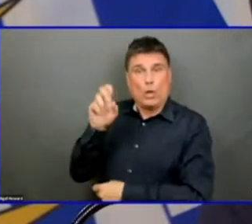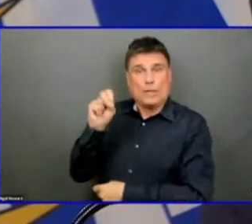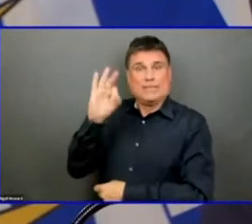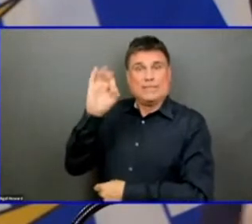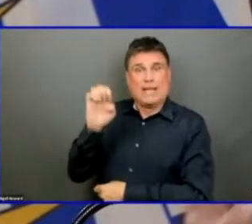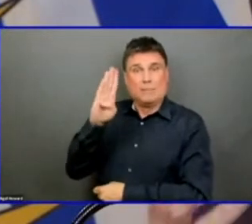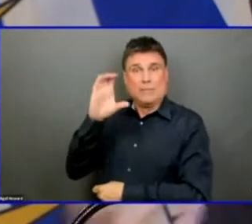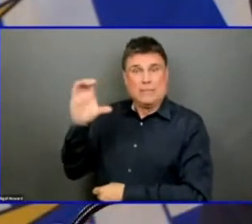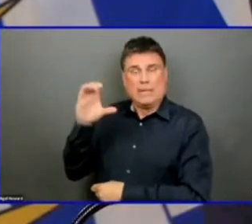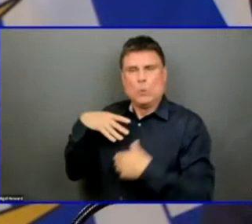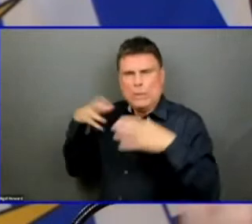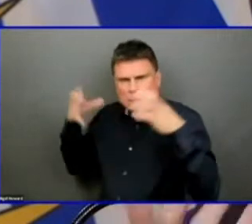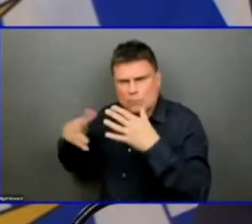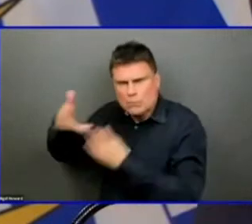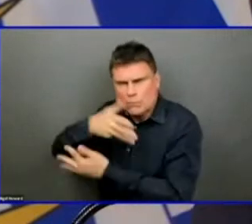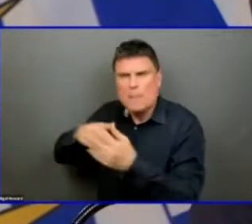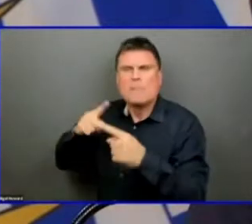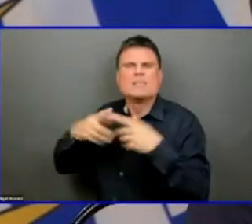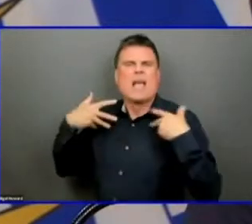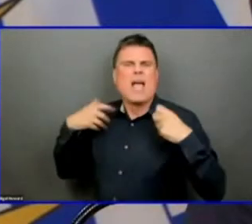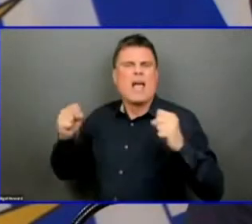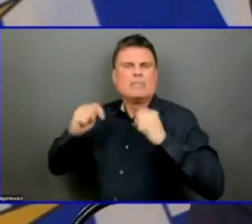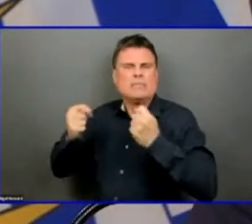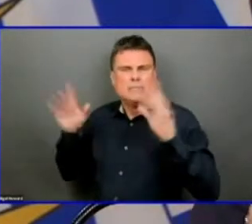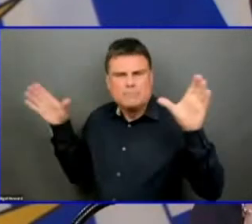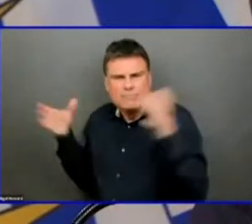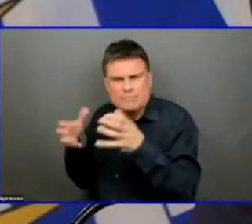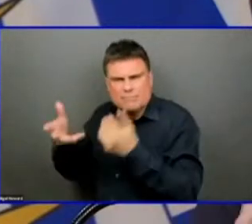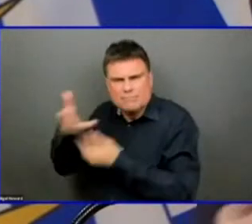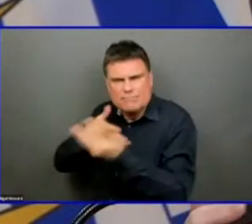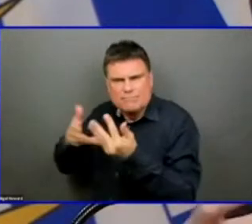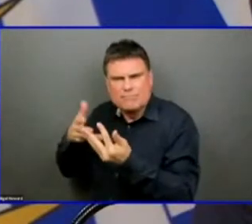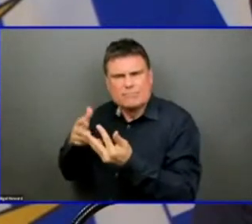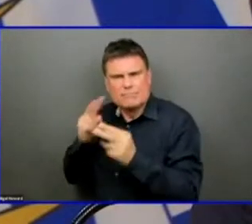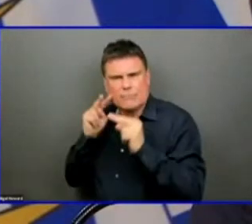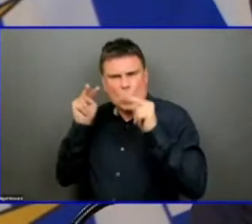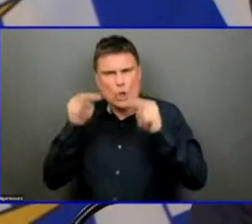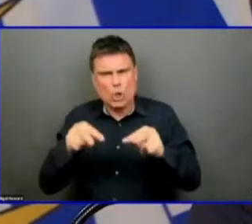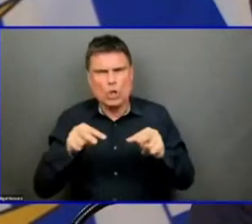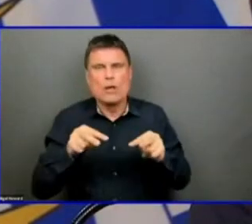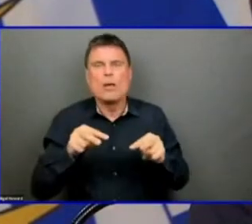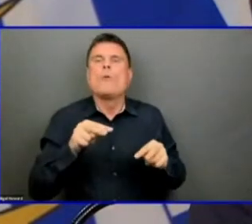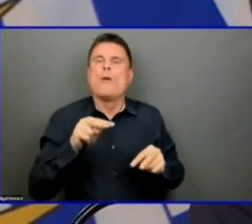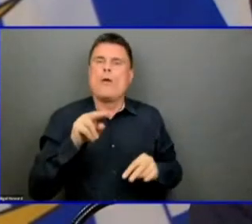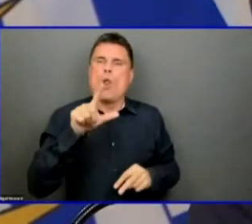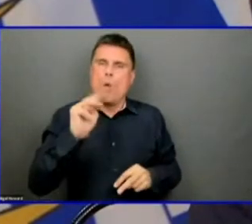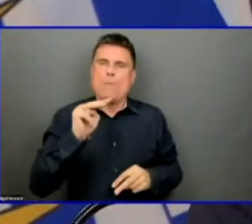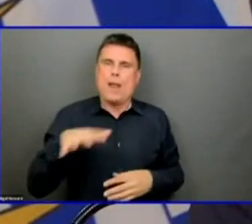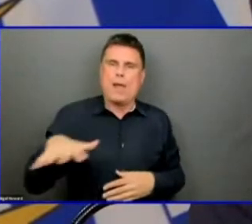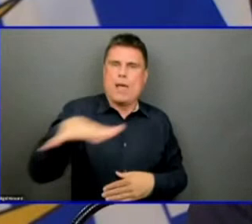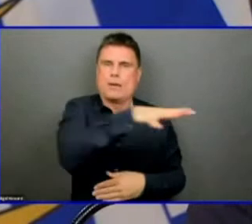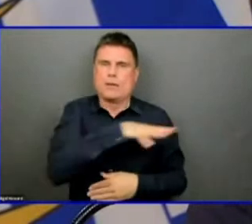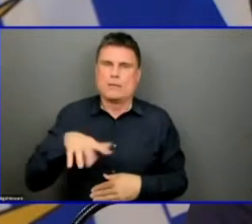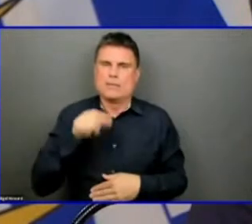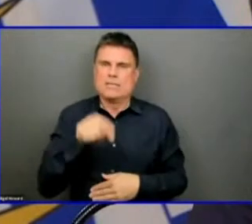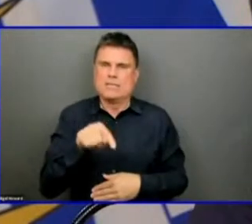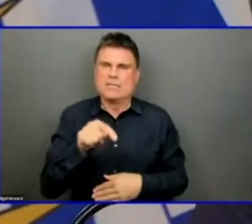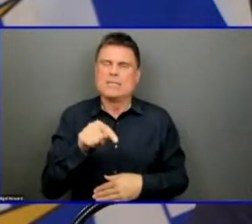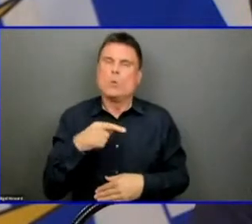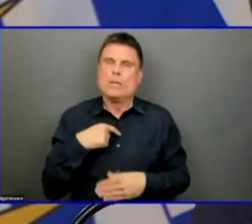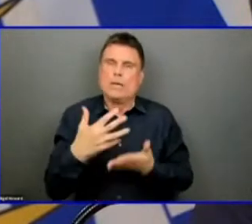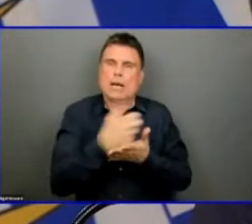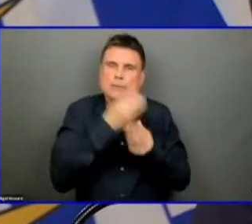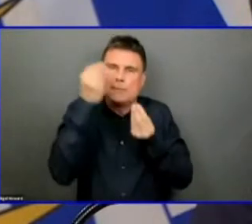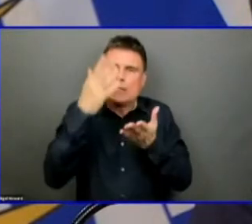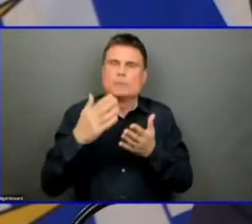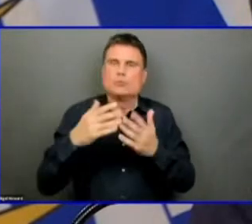工作场所的这个零星爆发的零星的案例的这个分析 Coastal. So it has